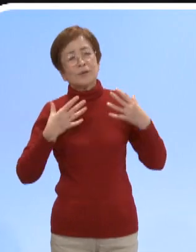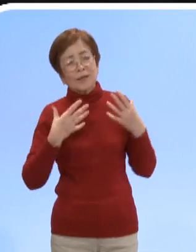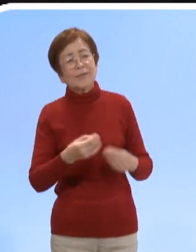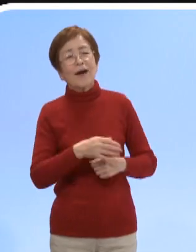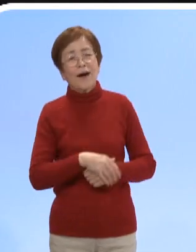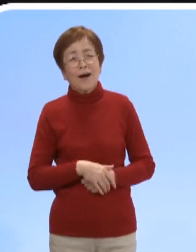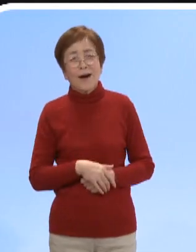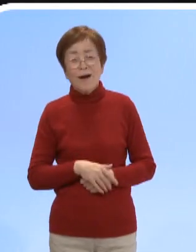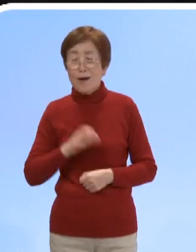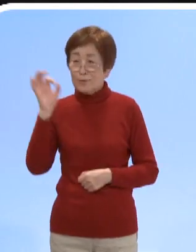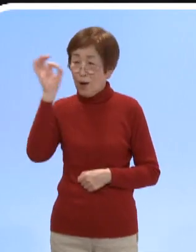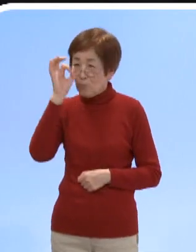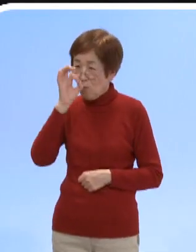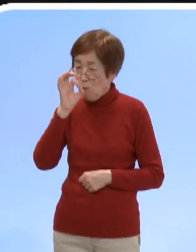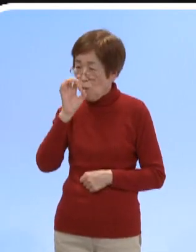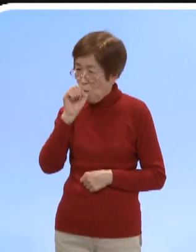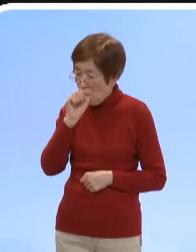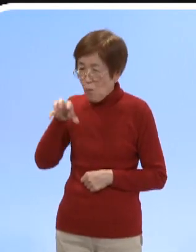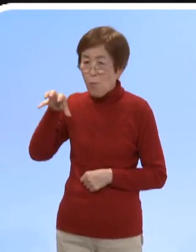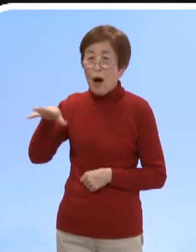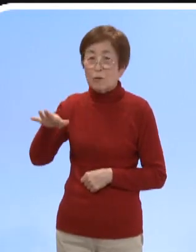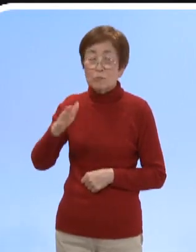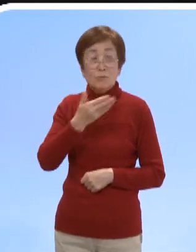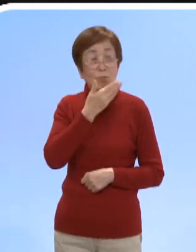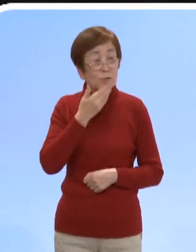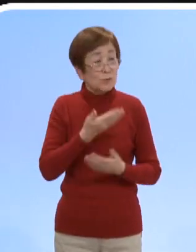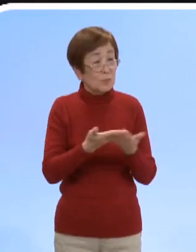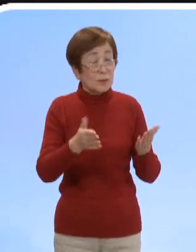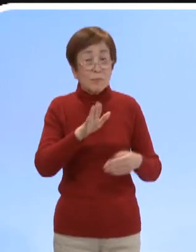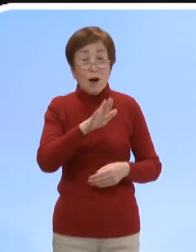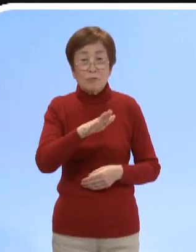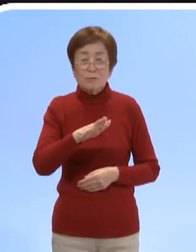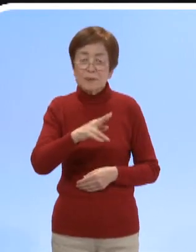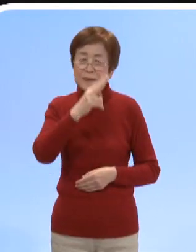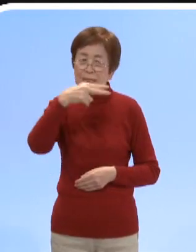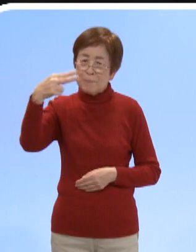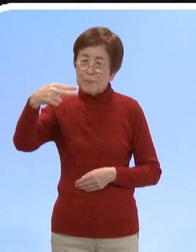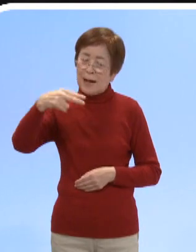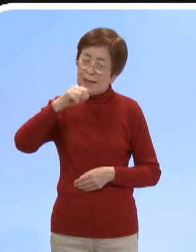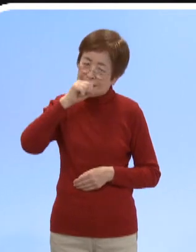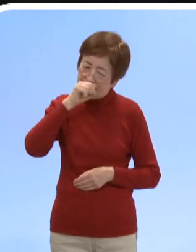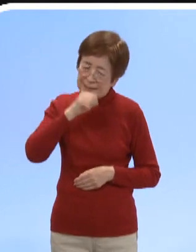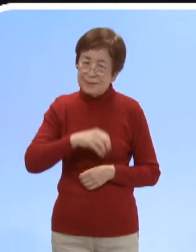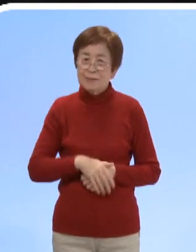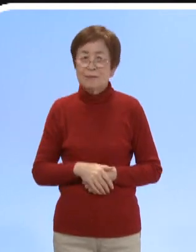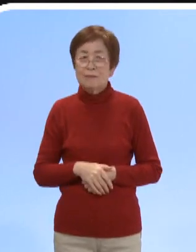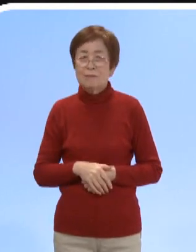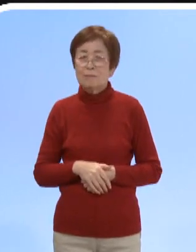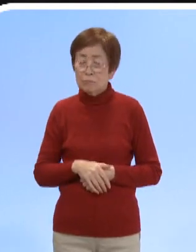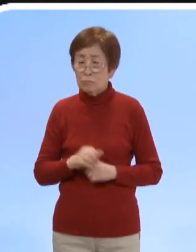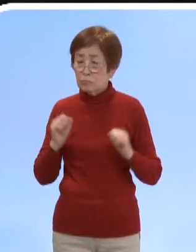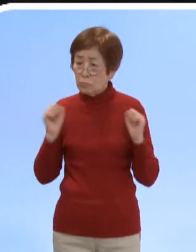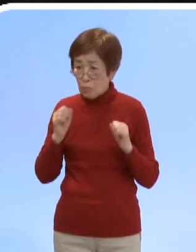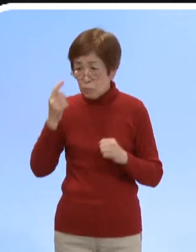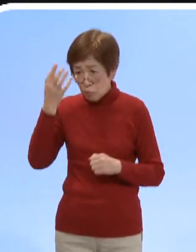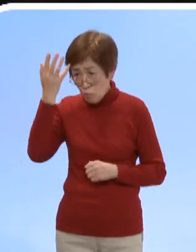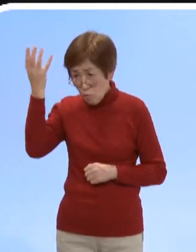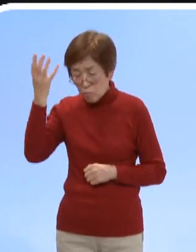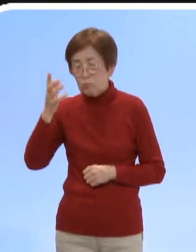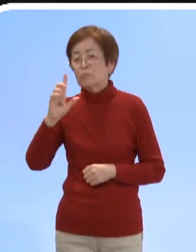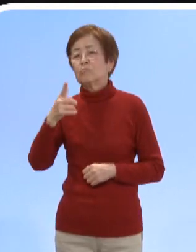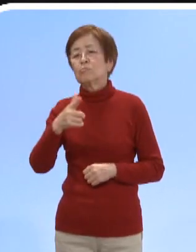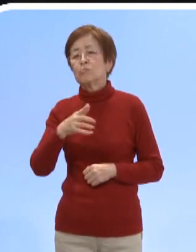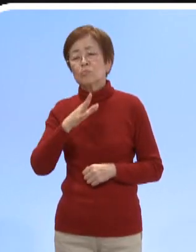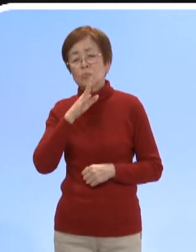ね。もう観光スポットもあるし、美味しいお店もあるし、もう丹波地域最高やね。 今の時期ちょっと寒いんちゃうのって思うかもしれへんけ